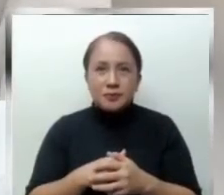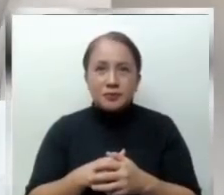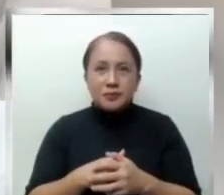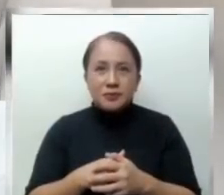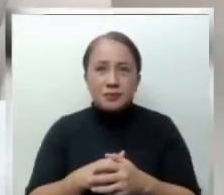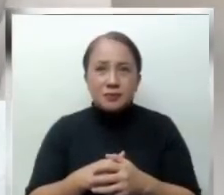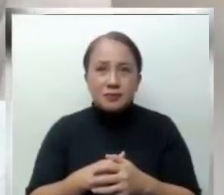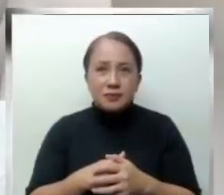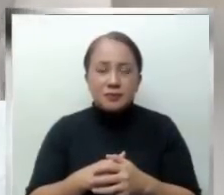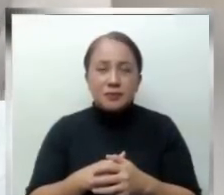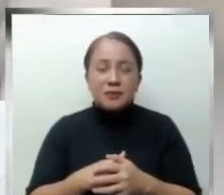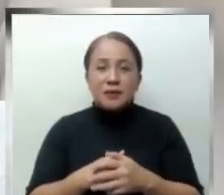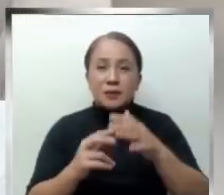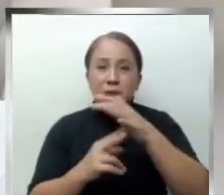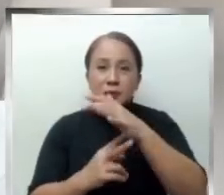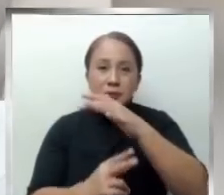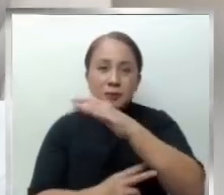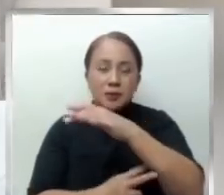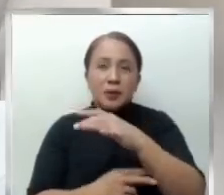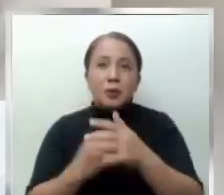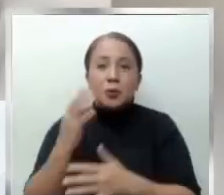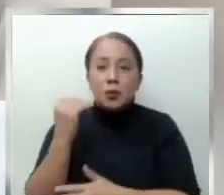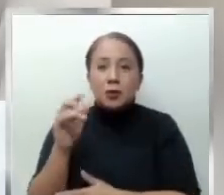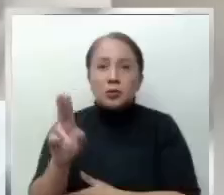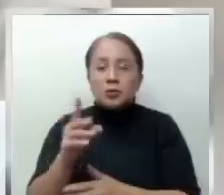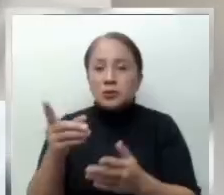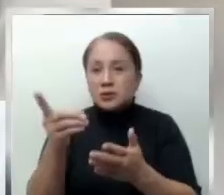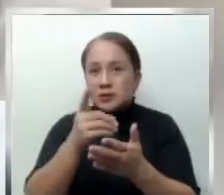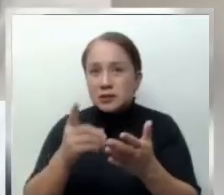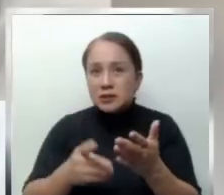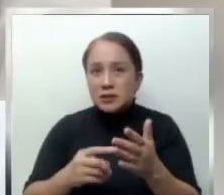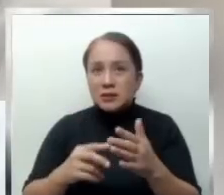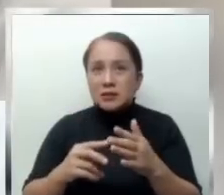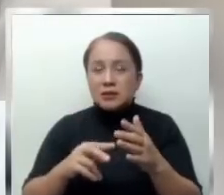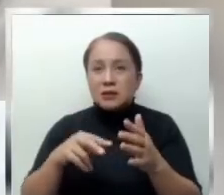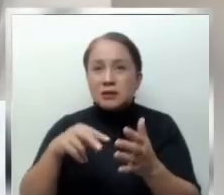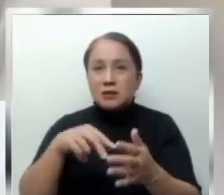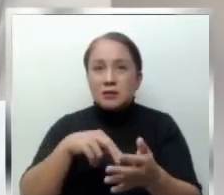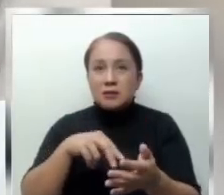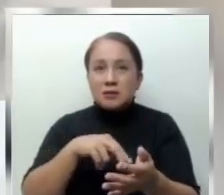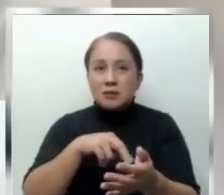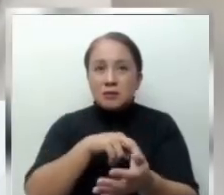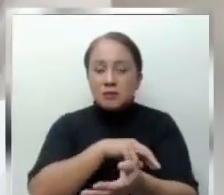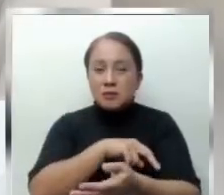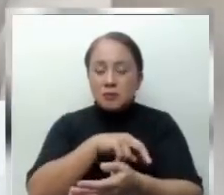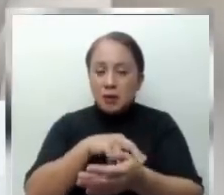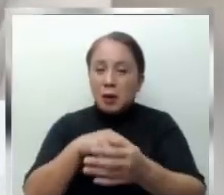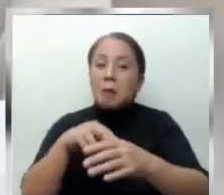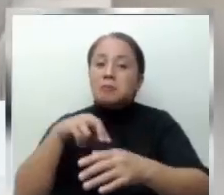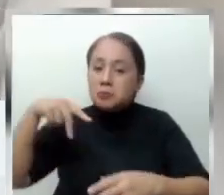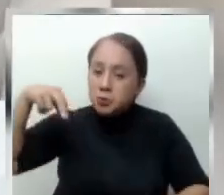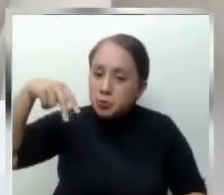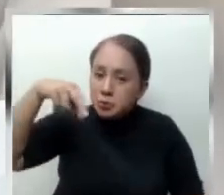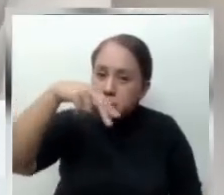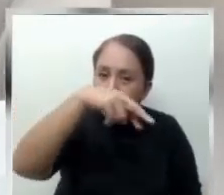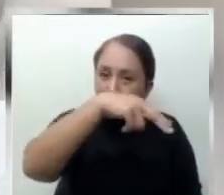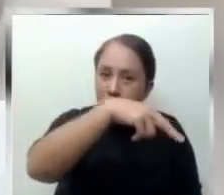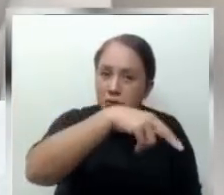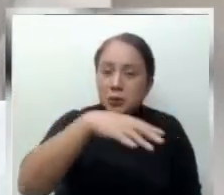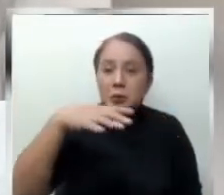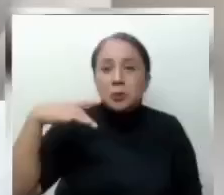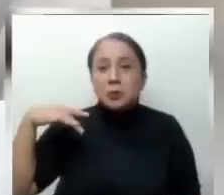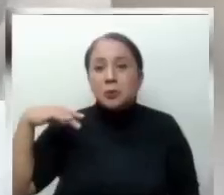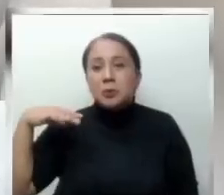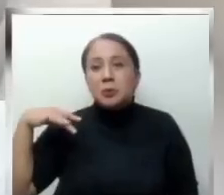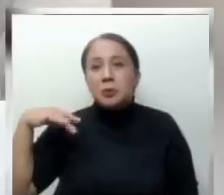Footbridge na yan. Yan po kasi ay design para daanan lang, hindi tambay yan. Kasi pag tumambay ka dyan or nagstay